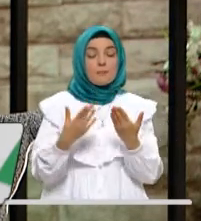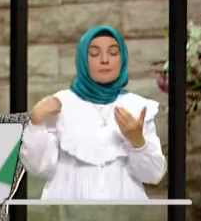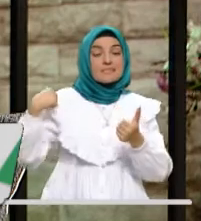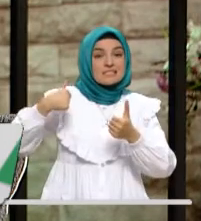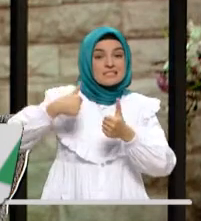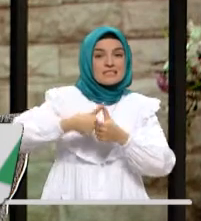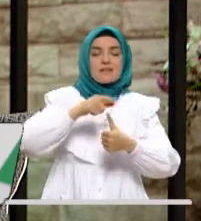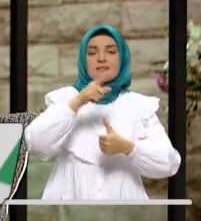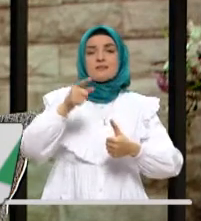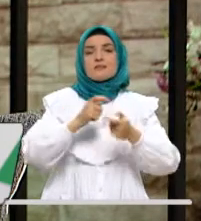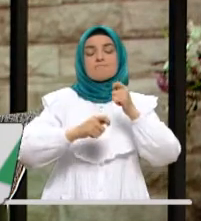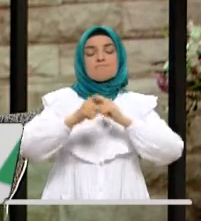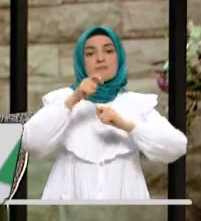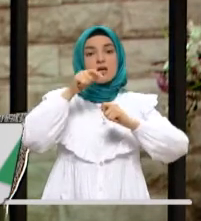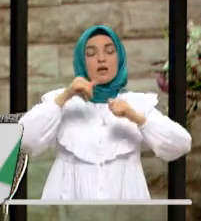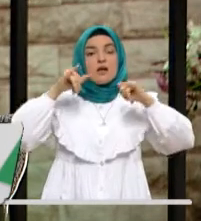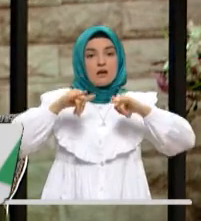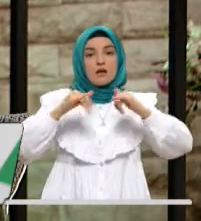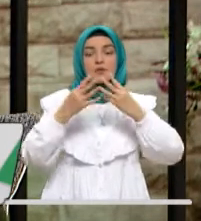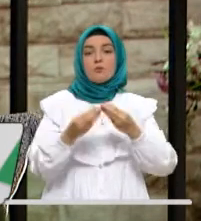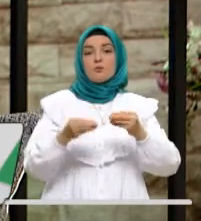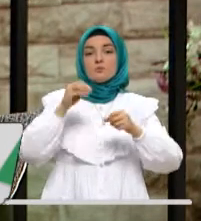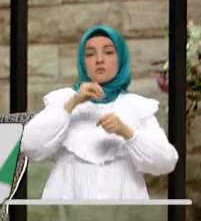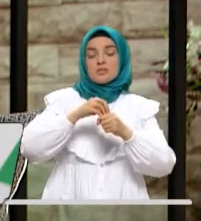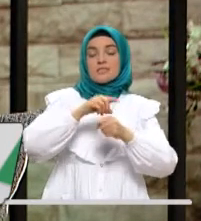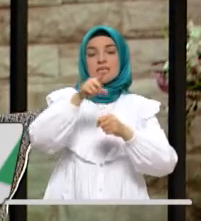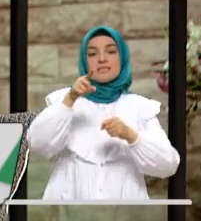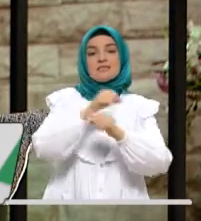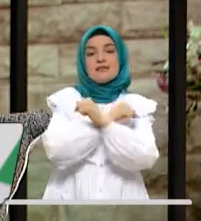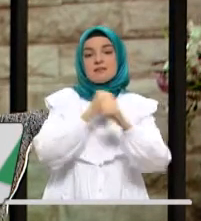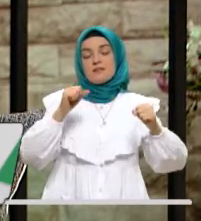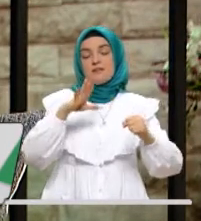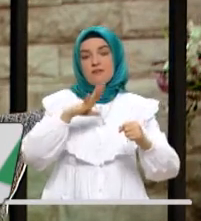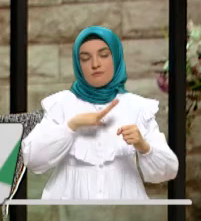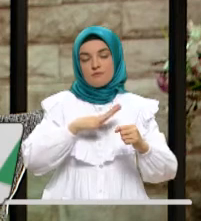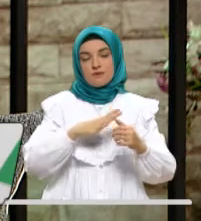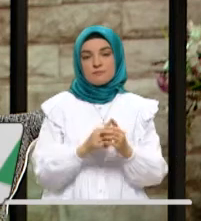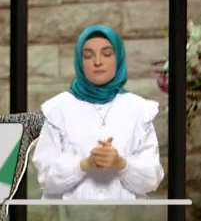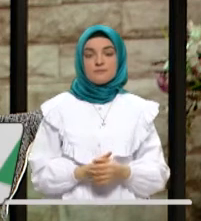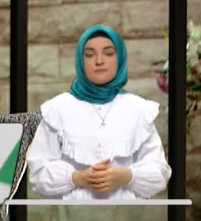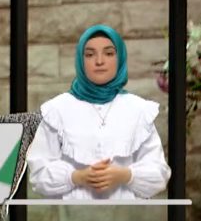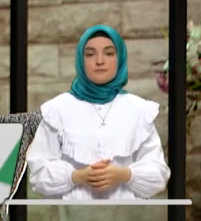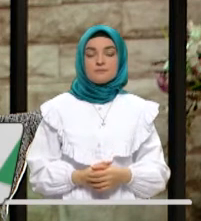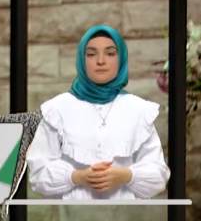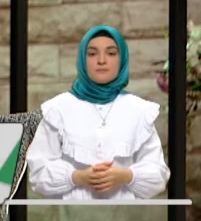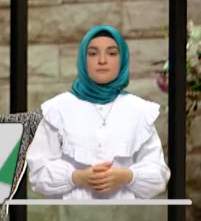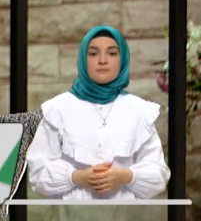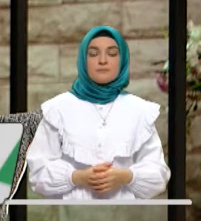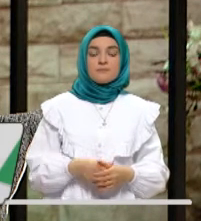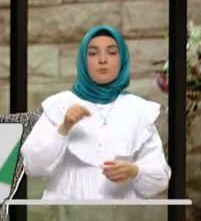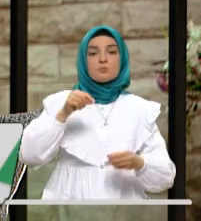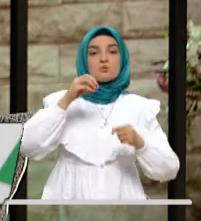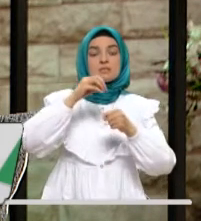çalışma mekanizması o olduğu için sizin yine elektrik sisteminiz, elektron sisteminize olumsuz etkisi olur. O